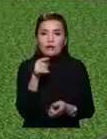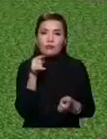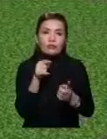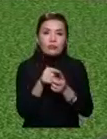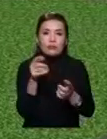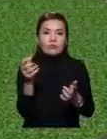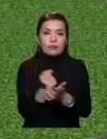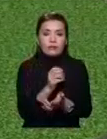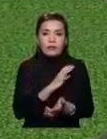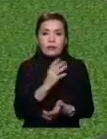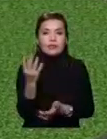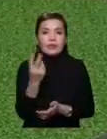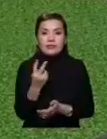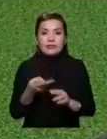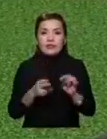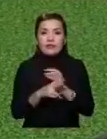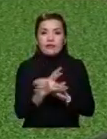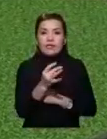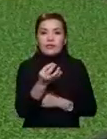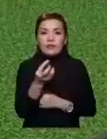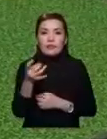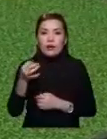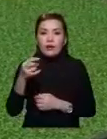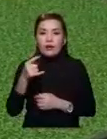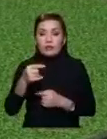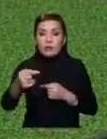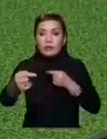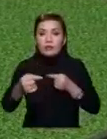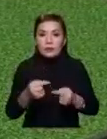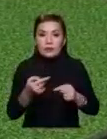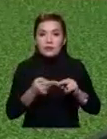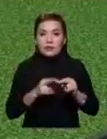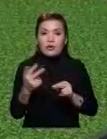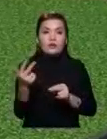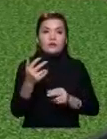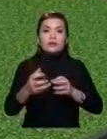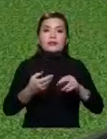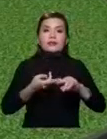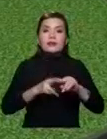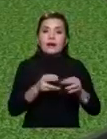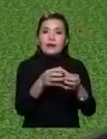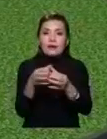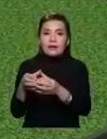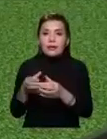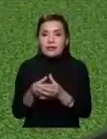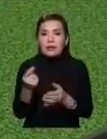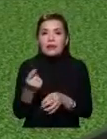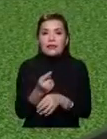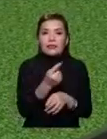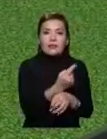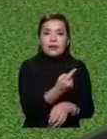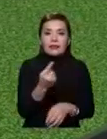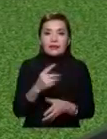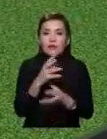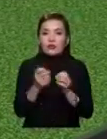түсті. Екіншісінде Даниил Апальков алшақтықты қысқартты. Үшінші кезеңде әр команда бір-бір шайбадан соқты. Қорытынды